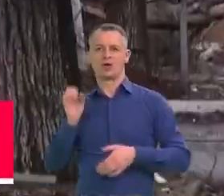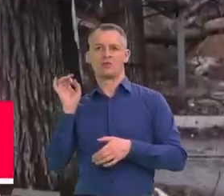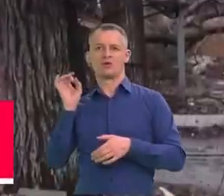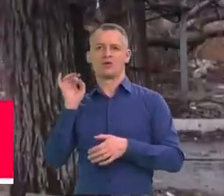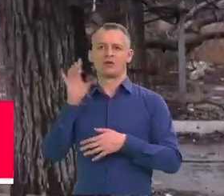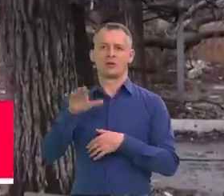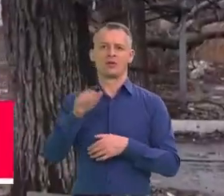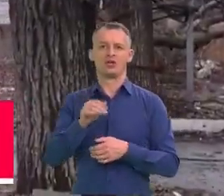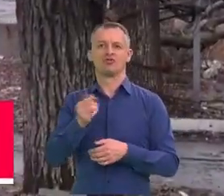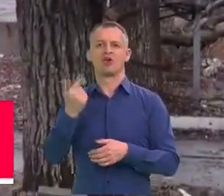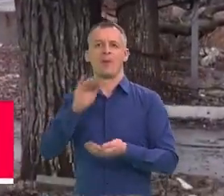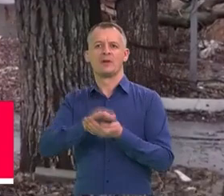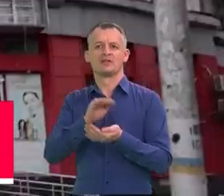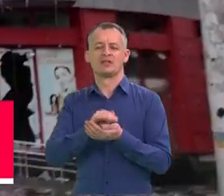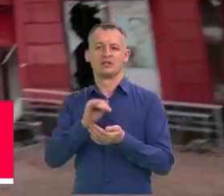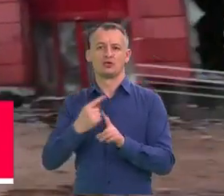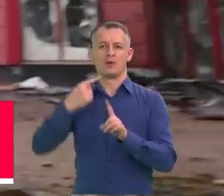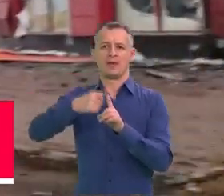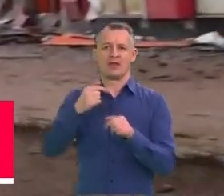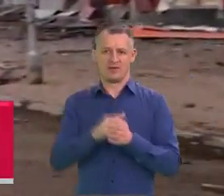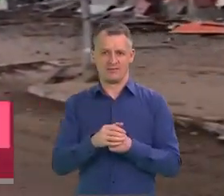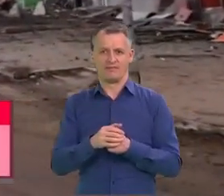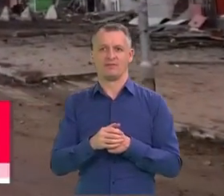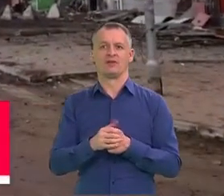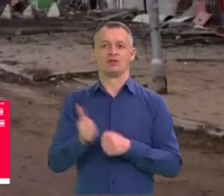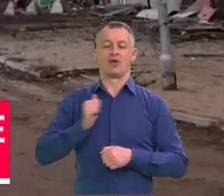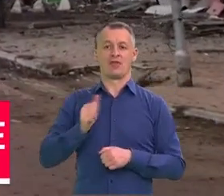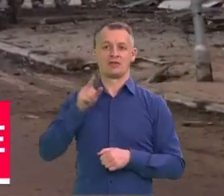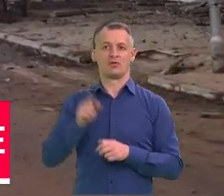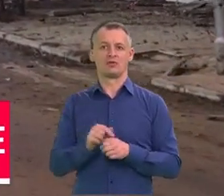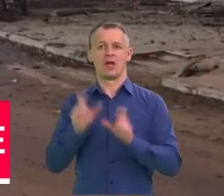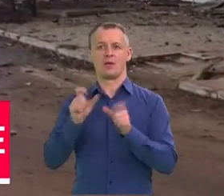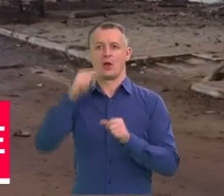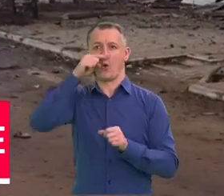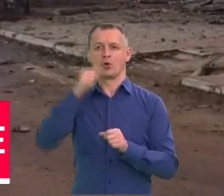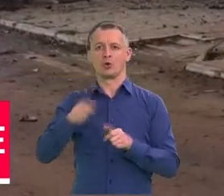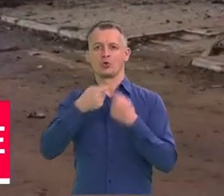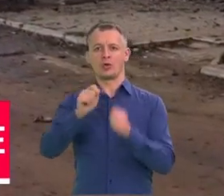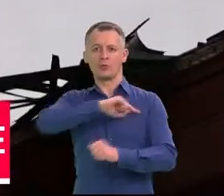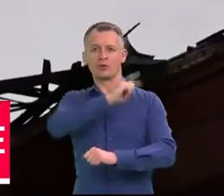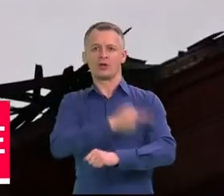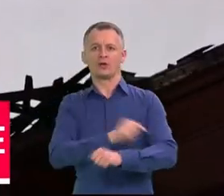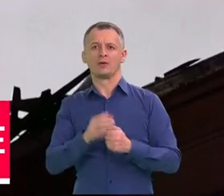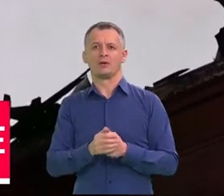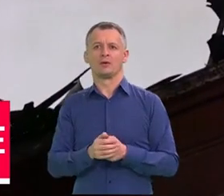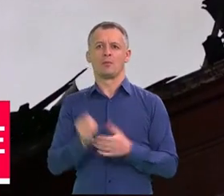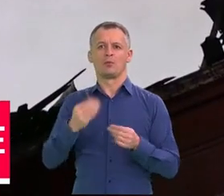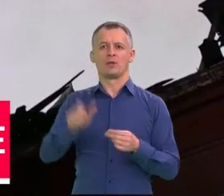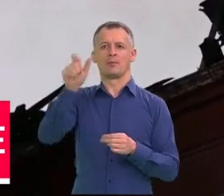дополнительные резервы и всеми силами пытается удержать город. Десятки